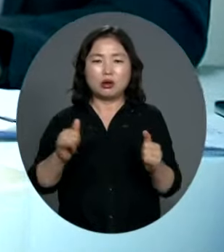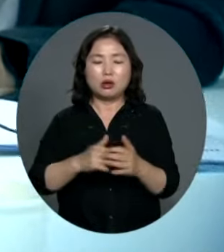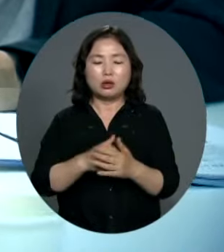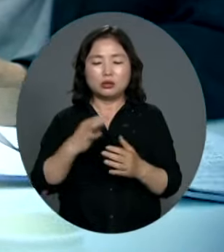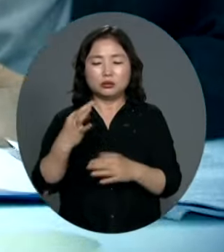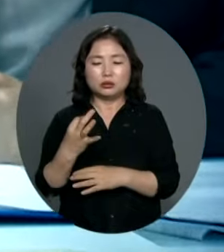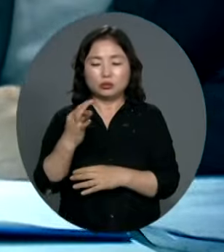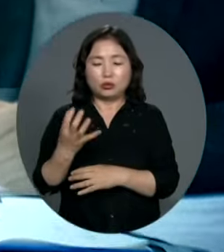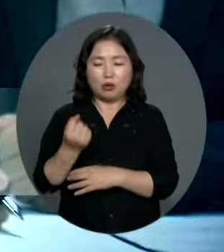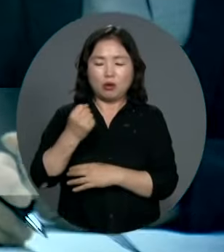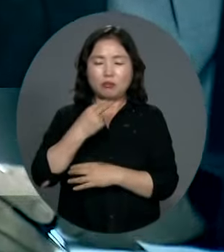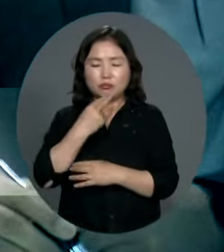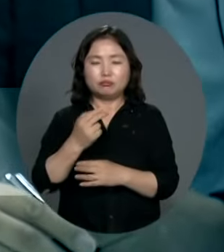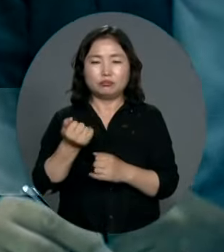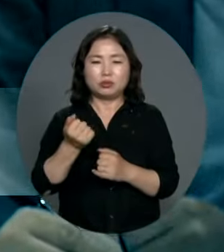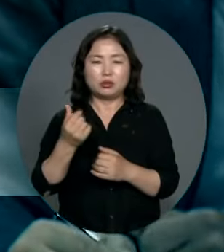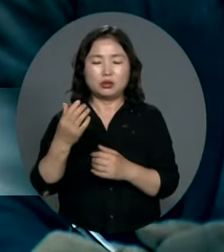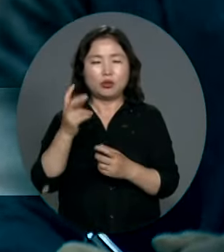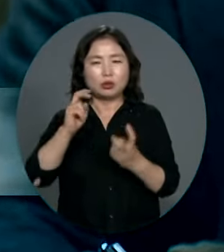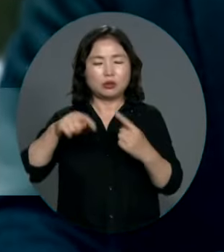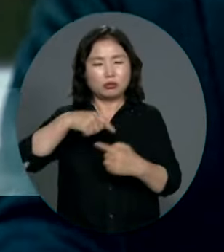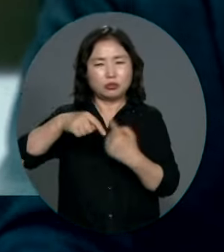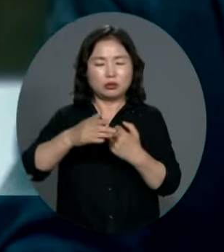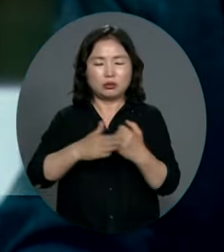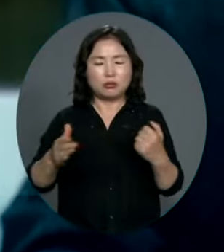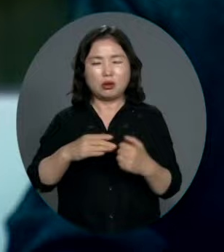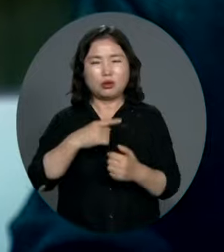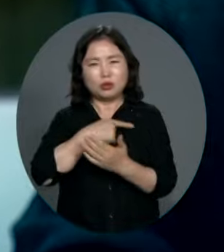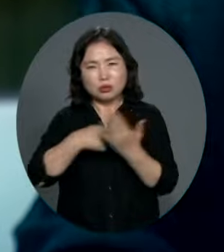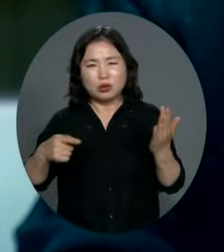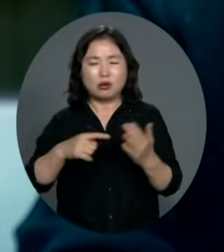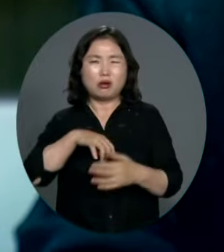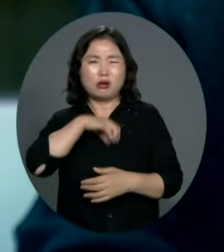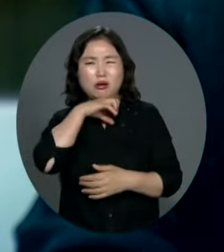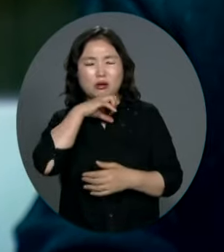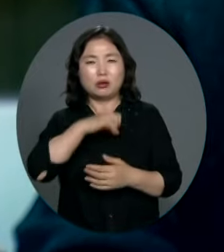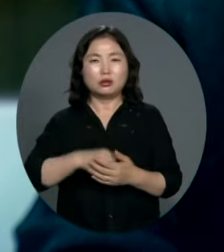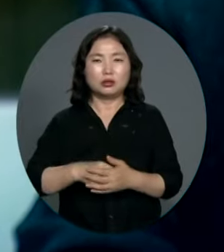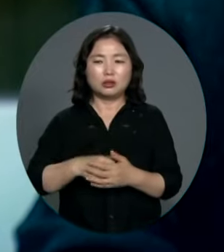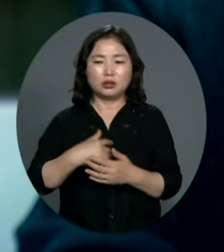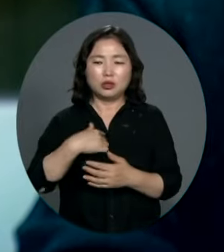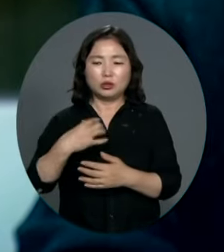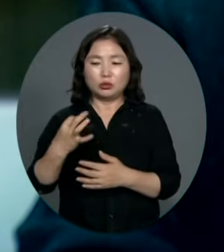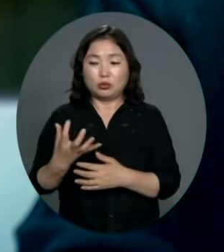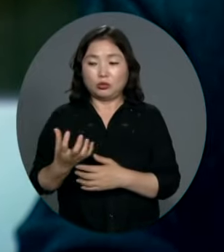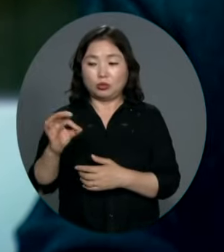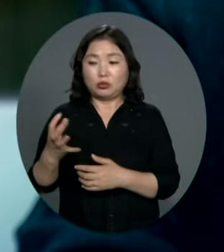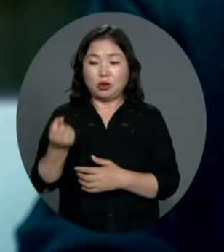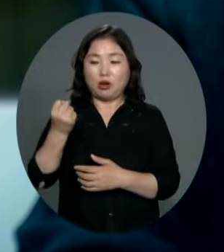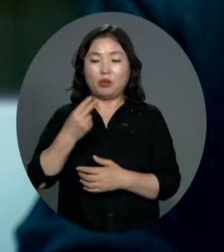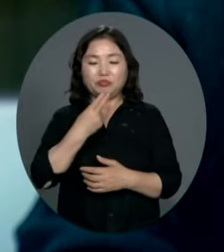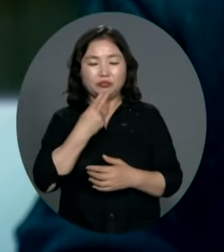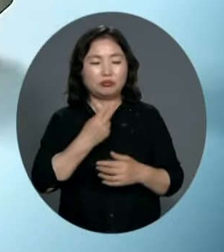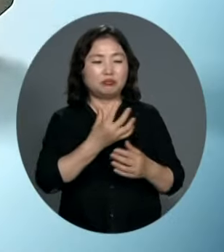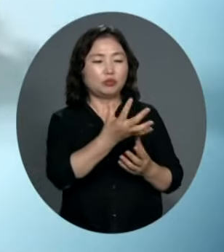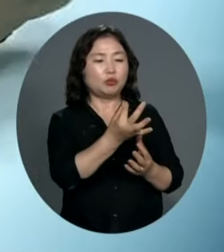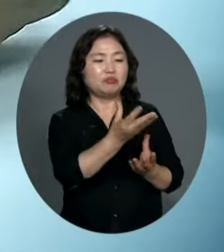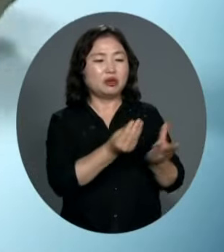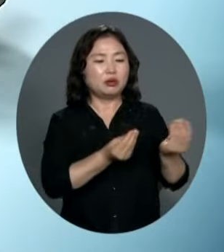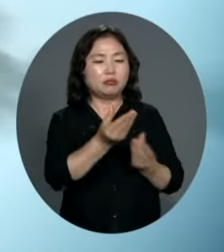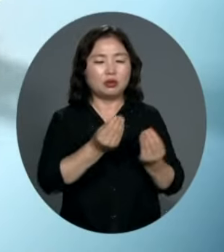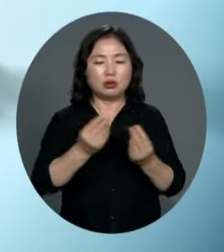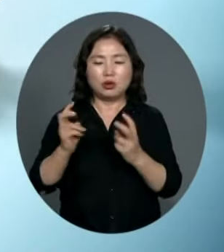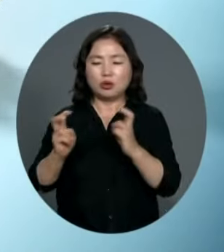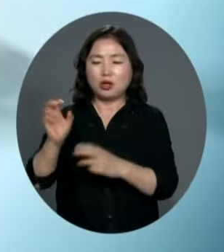무자본 M&A 피해 사례라고 분통을 터뜨렸습니다. 자기 자본이 거의 없이 대부분 빌린 돈으로